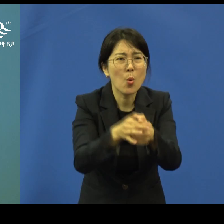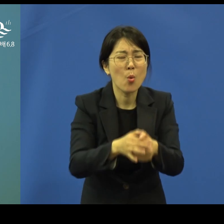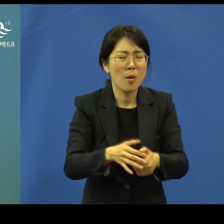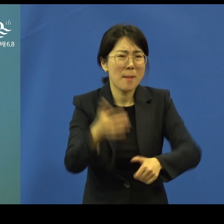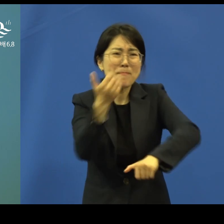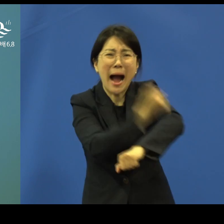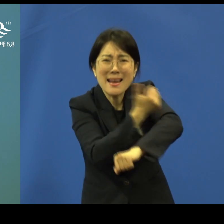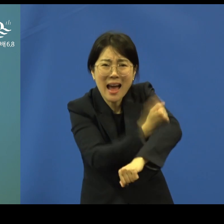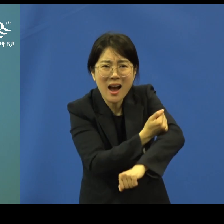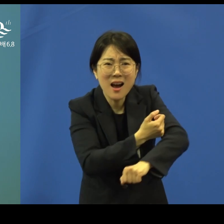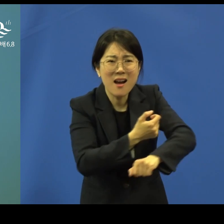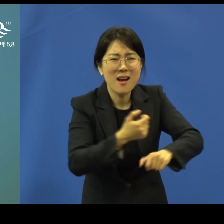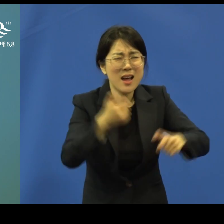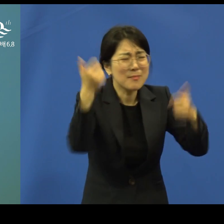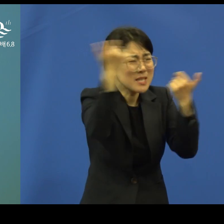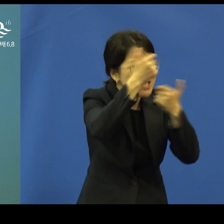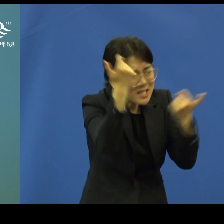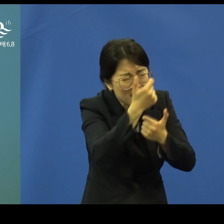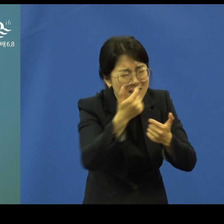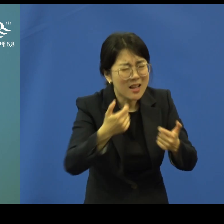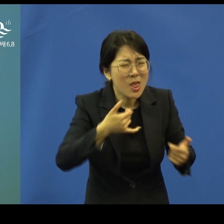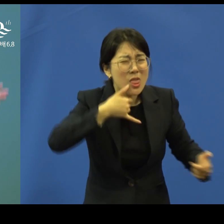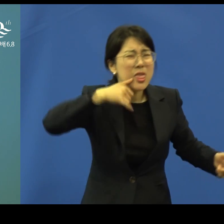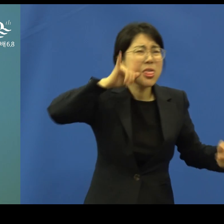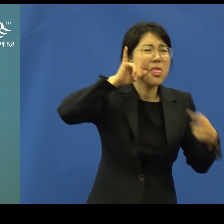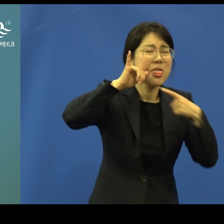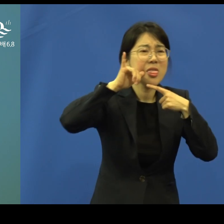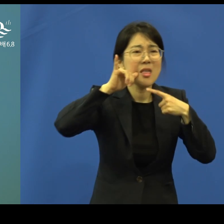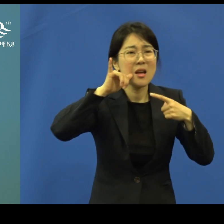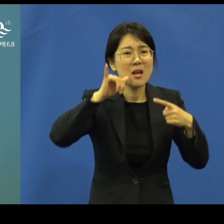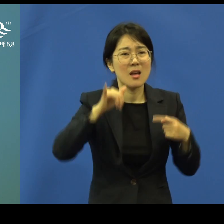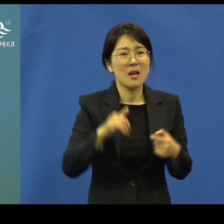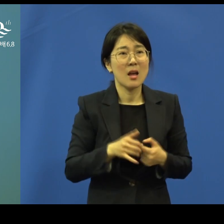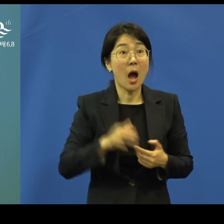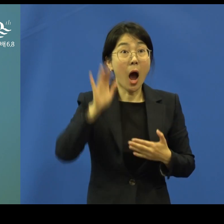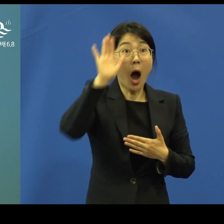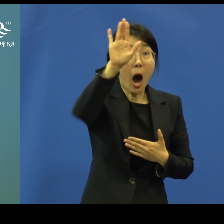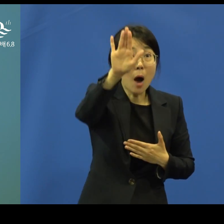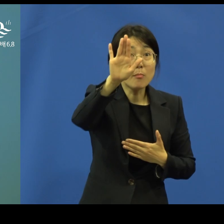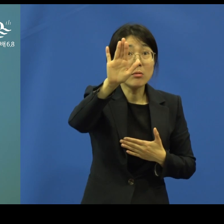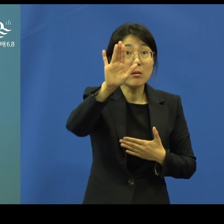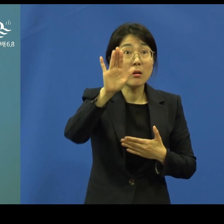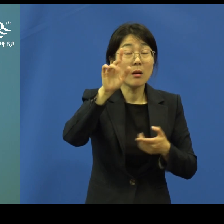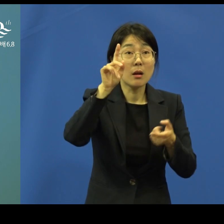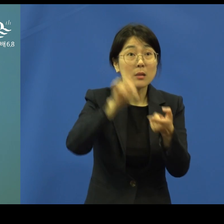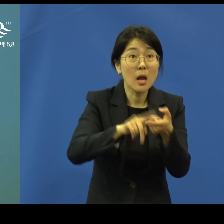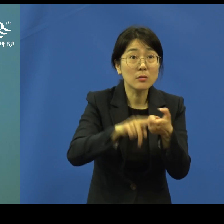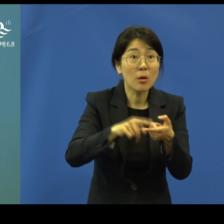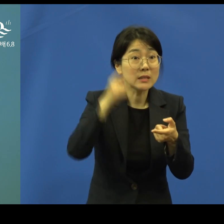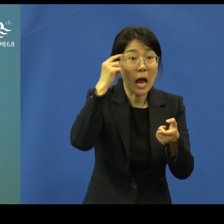미쳤잖아요. 미쳐. 그냥 다 초가상간 산길 타는 줄 모르는 거죠.